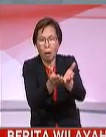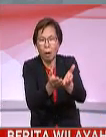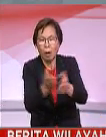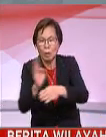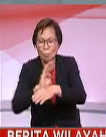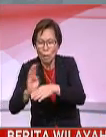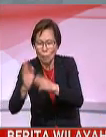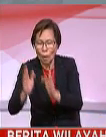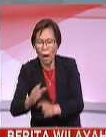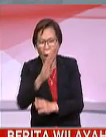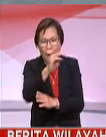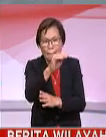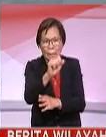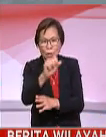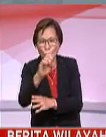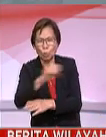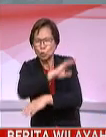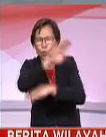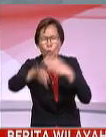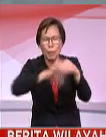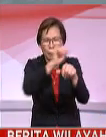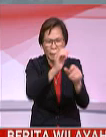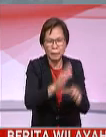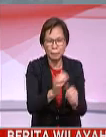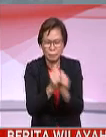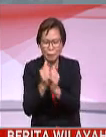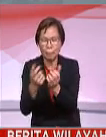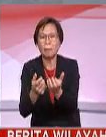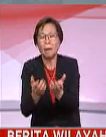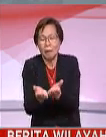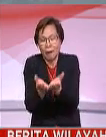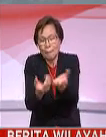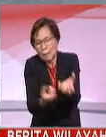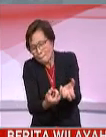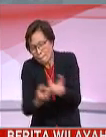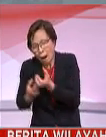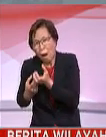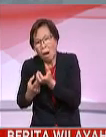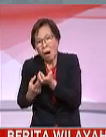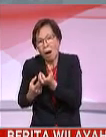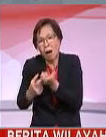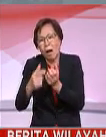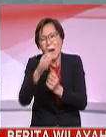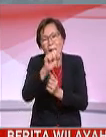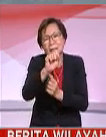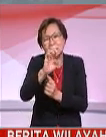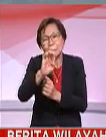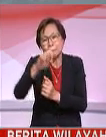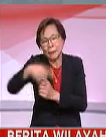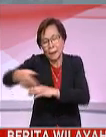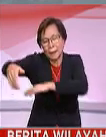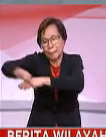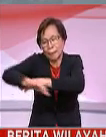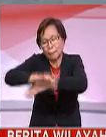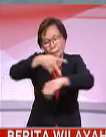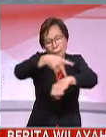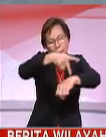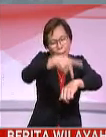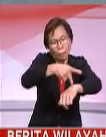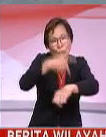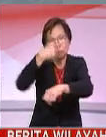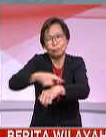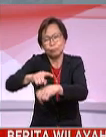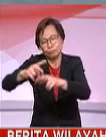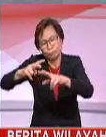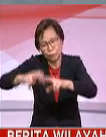Saudagar MSO. Kesemua kru bersama kapal ditahan di Southeast Point SEP di perairan Pulau Pangkor untuk